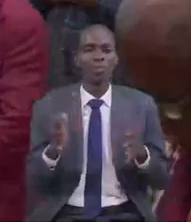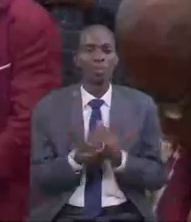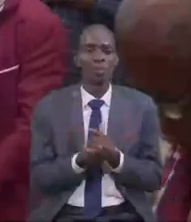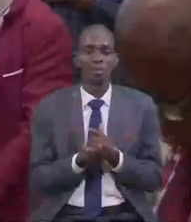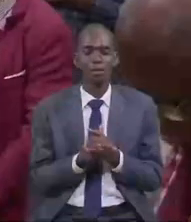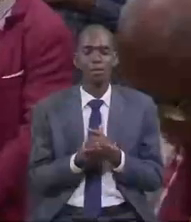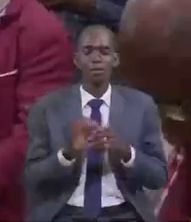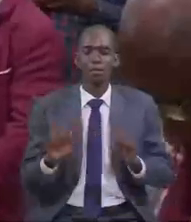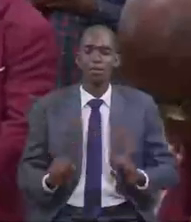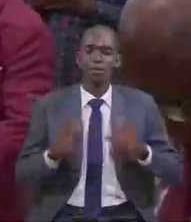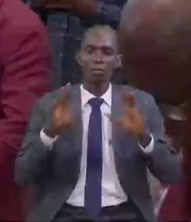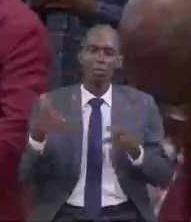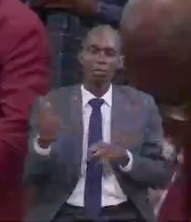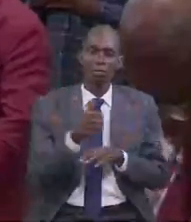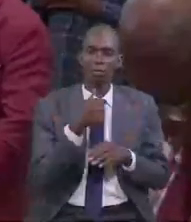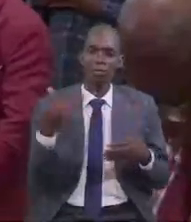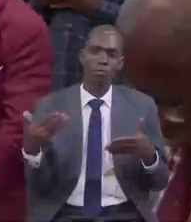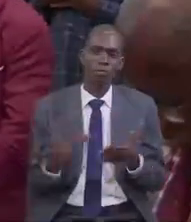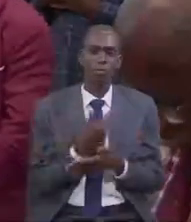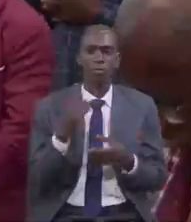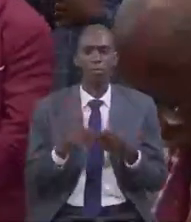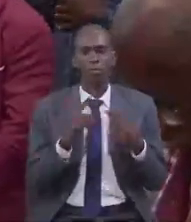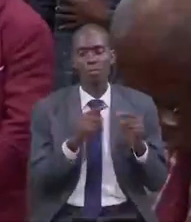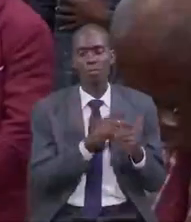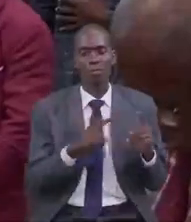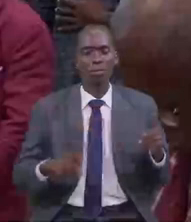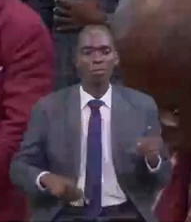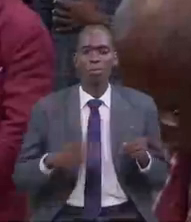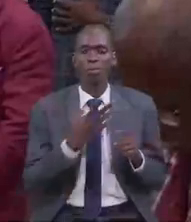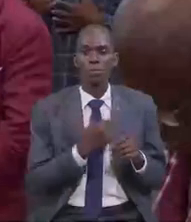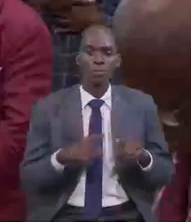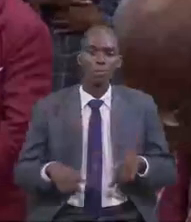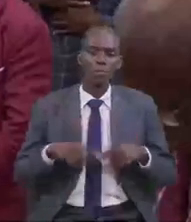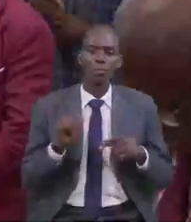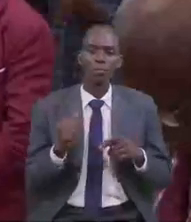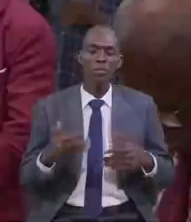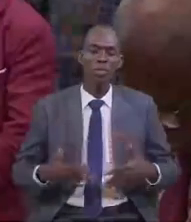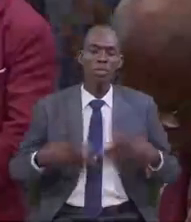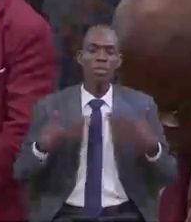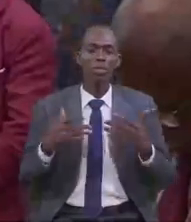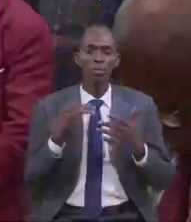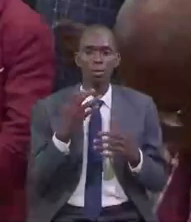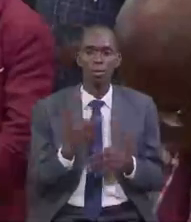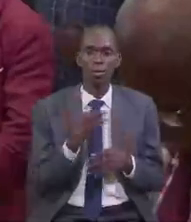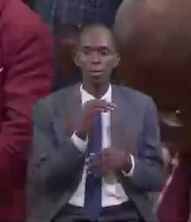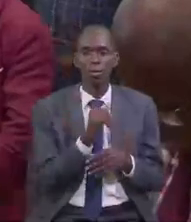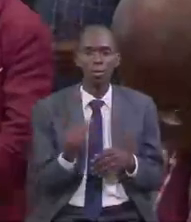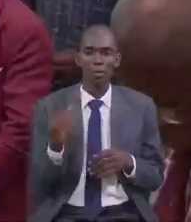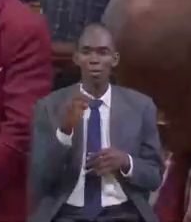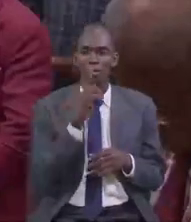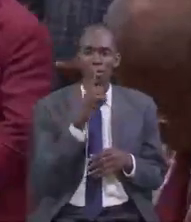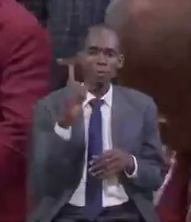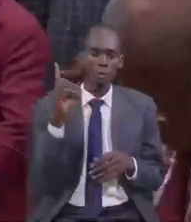Remets-toi de nouveau entre les mains du Seigneur et mène la vie